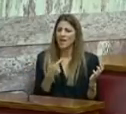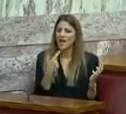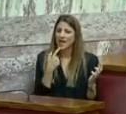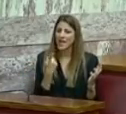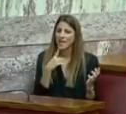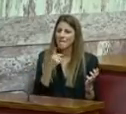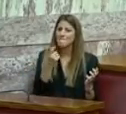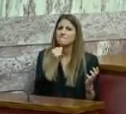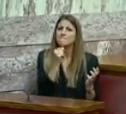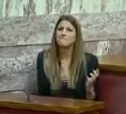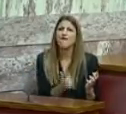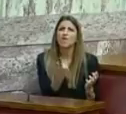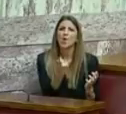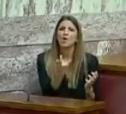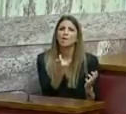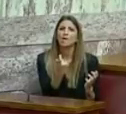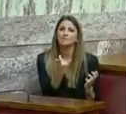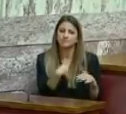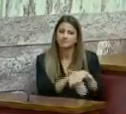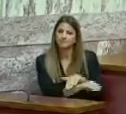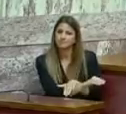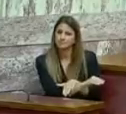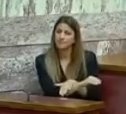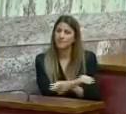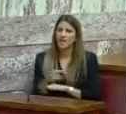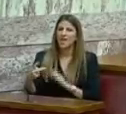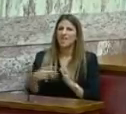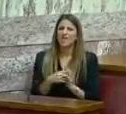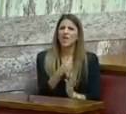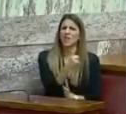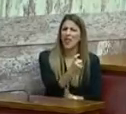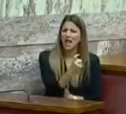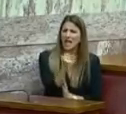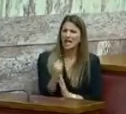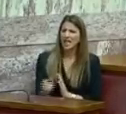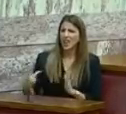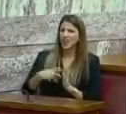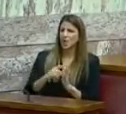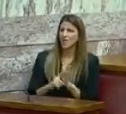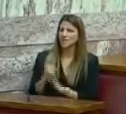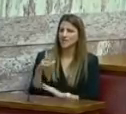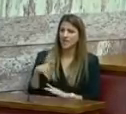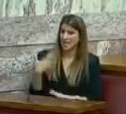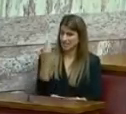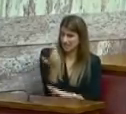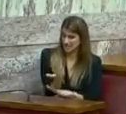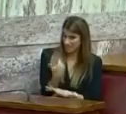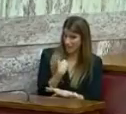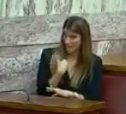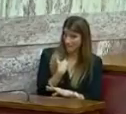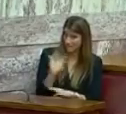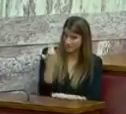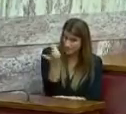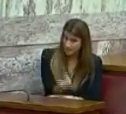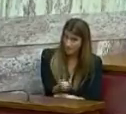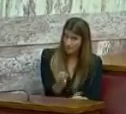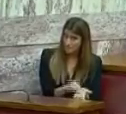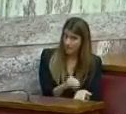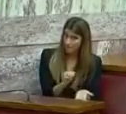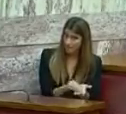ξεπλήματος, μπορεί από το 10 και το 11 που το θέσαμε εμείς με τον πιο επίσημο τρόπο και συνεπείς